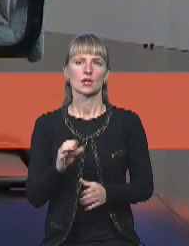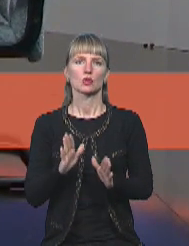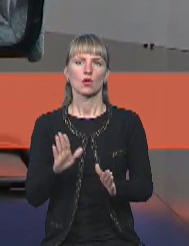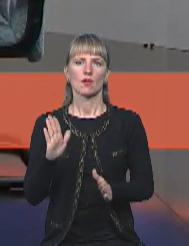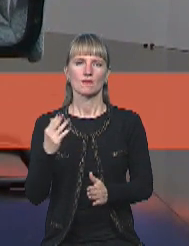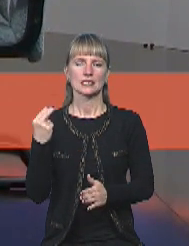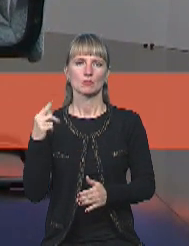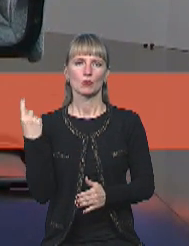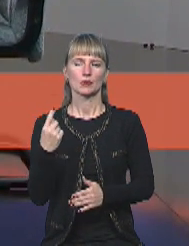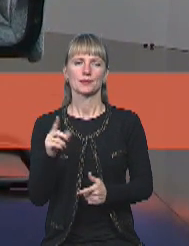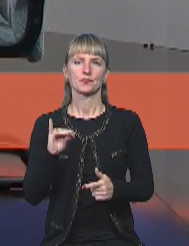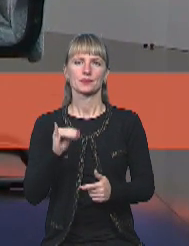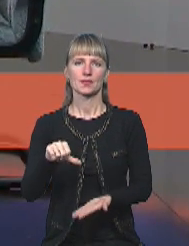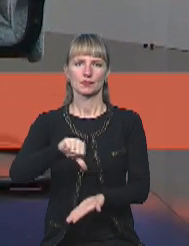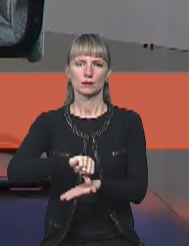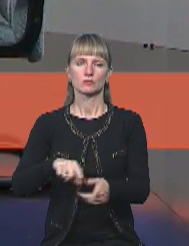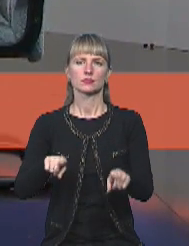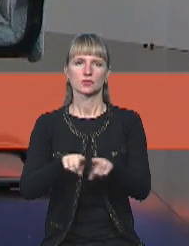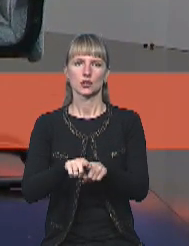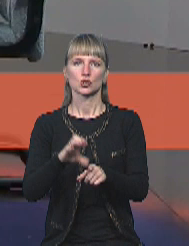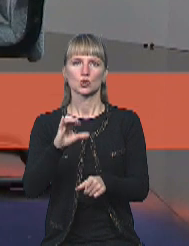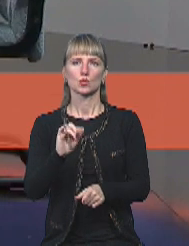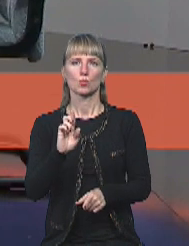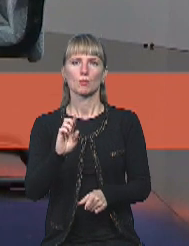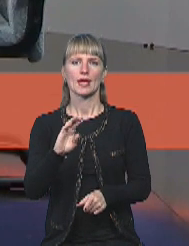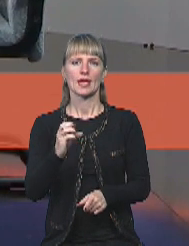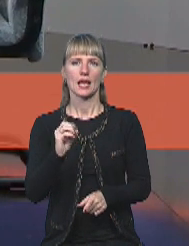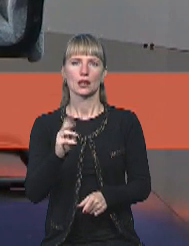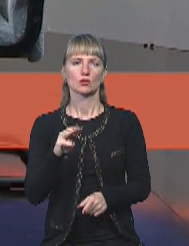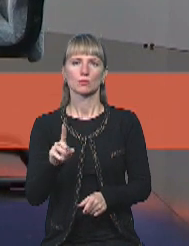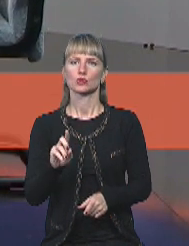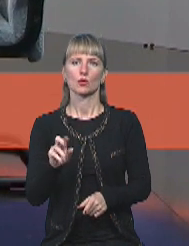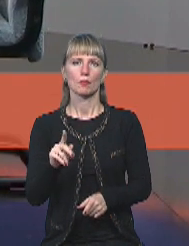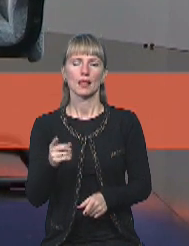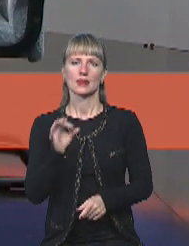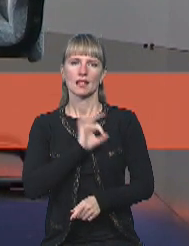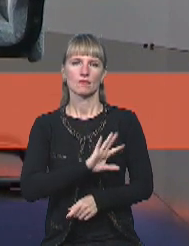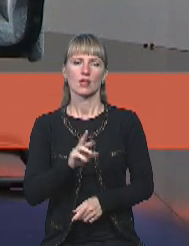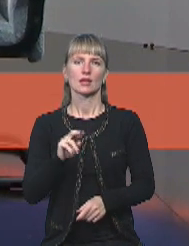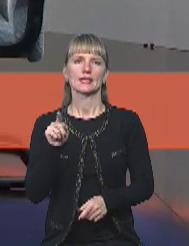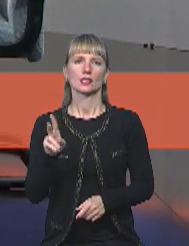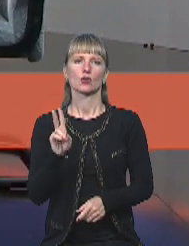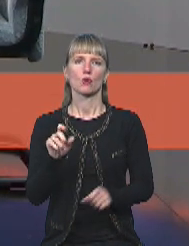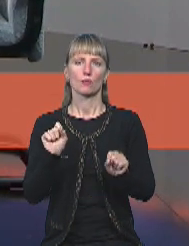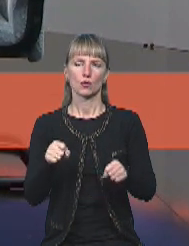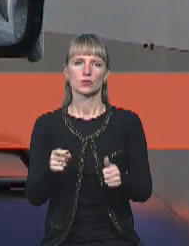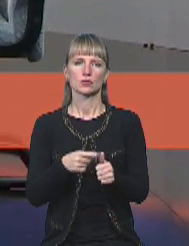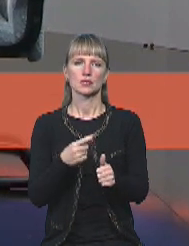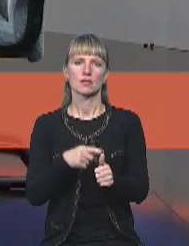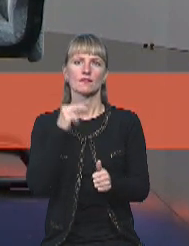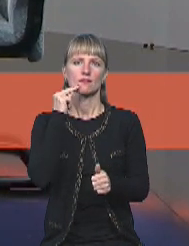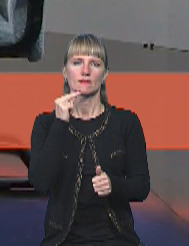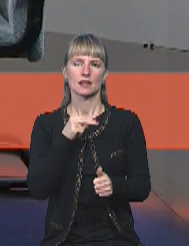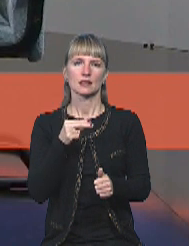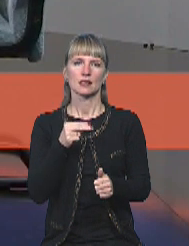Запорізьку область, і виступати теж суб'єктом, щоб не використовували як тих, кого можна назвати винними, ну